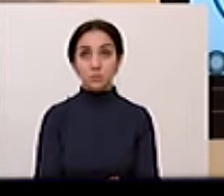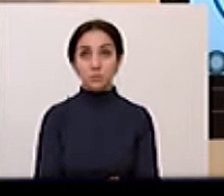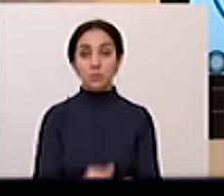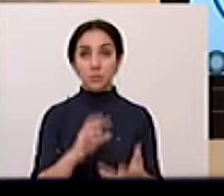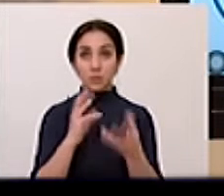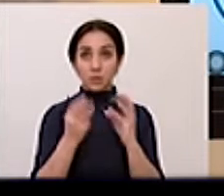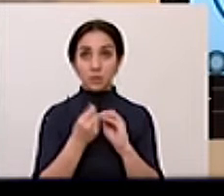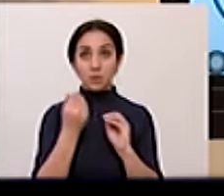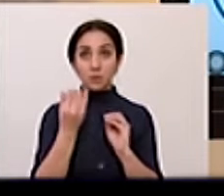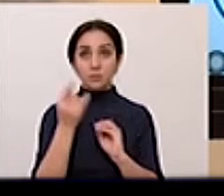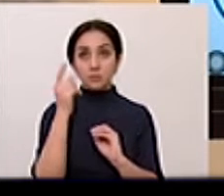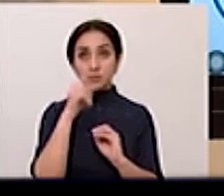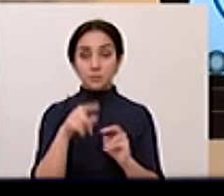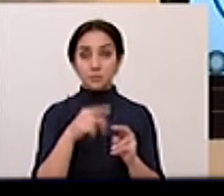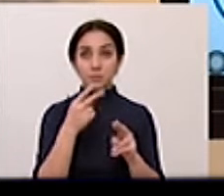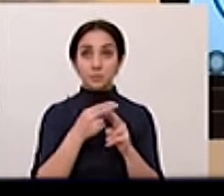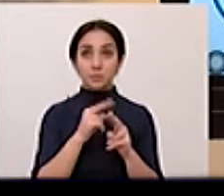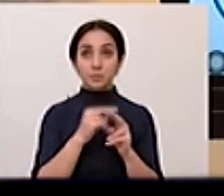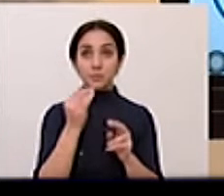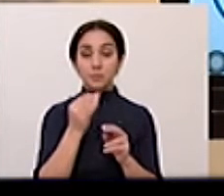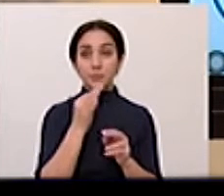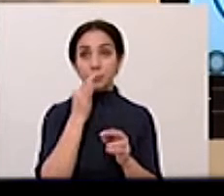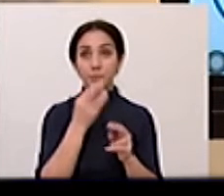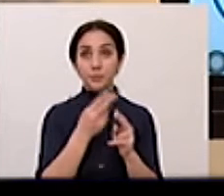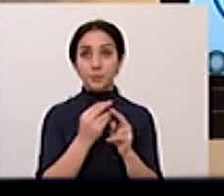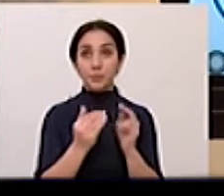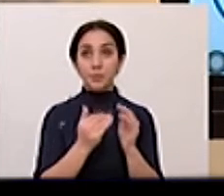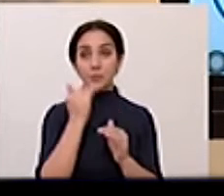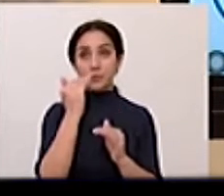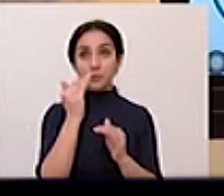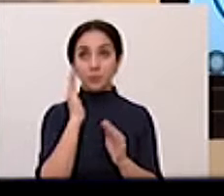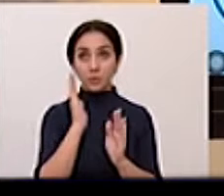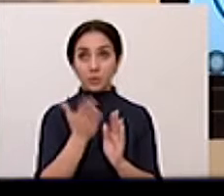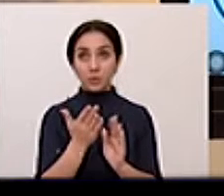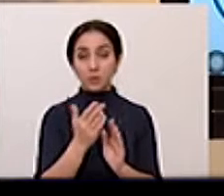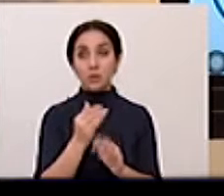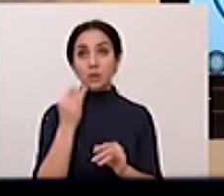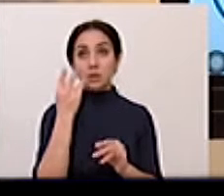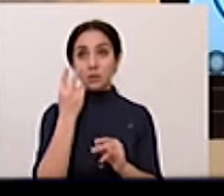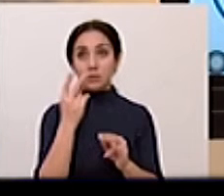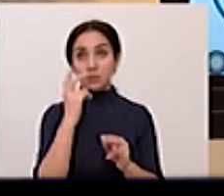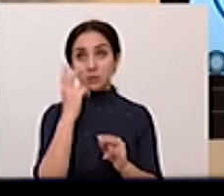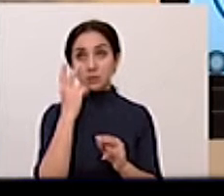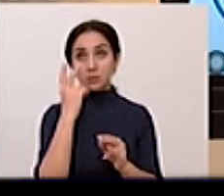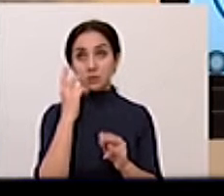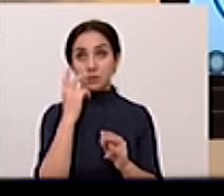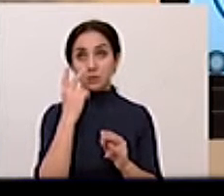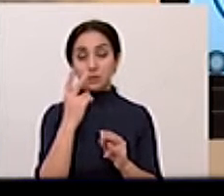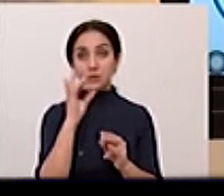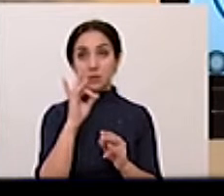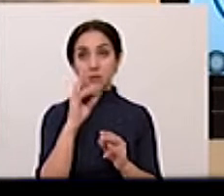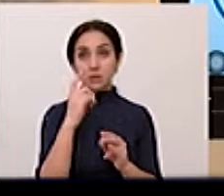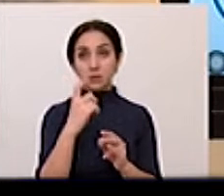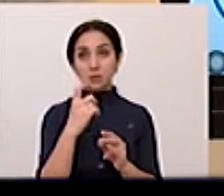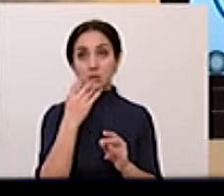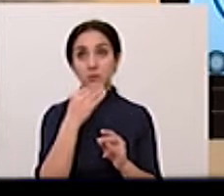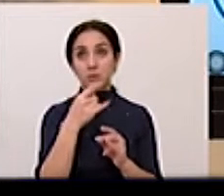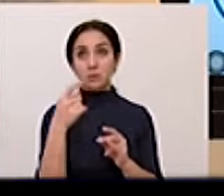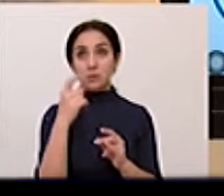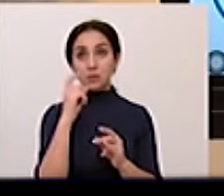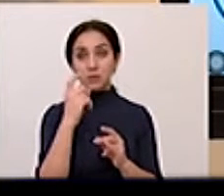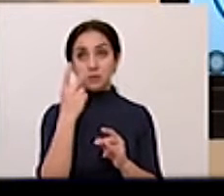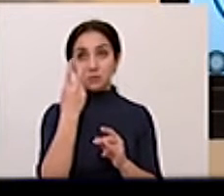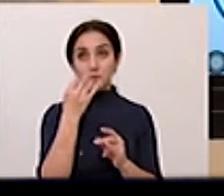Natijada integral ostidagi ifodani kvadrat darajaga oshiradigan bo'lsak, 2r x minus x kvadratga teng